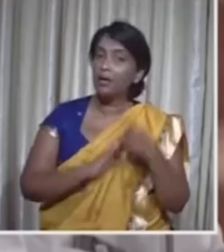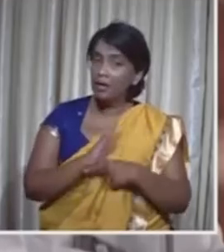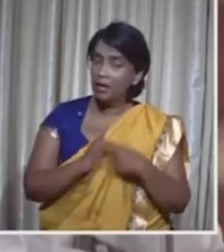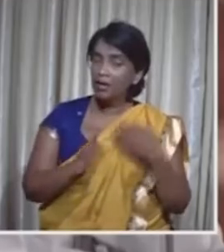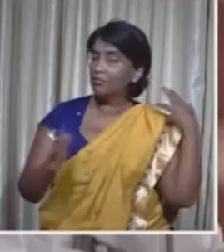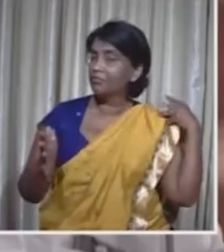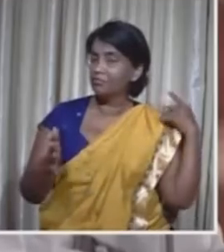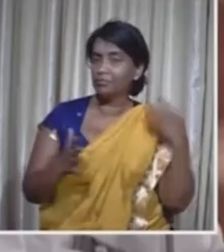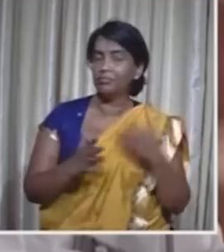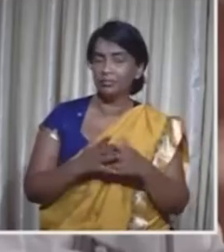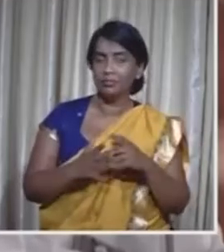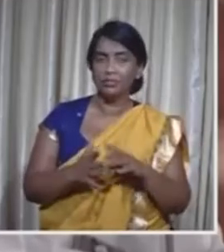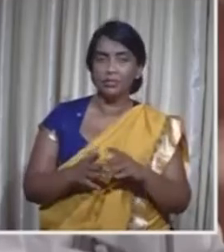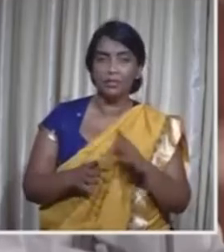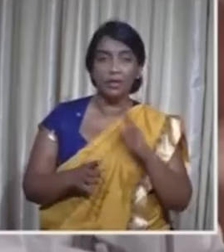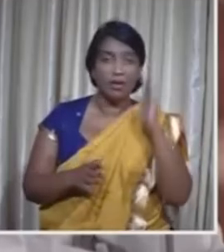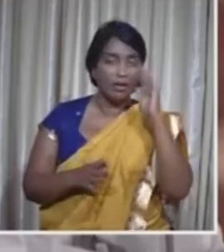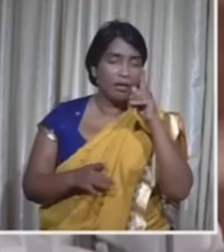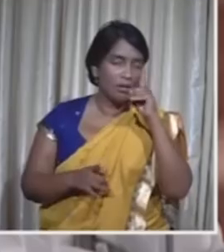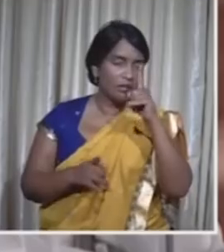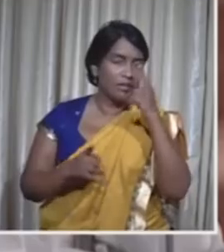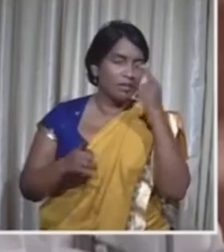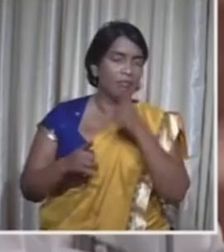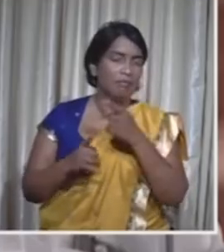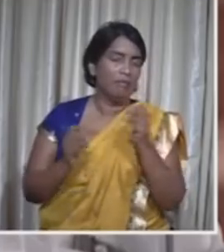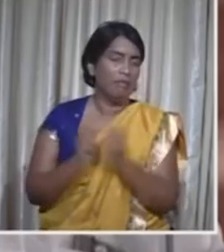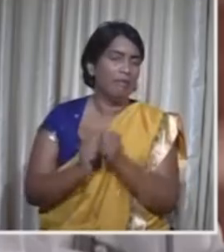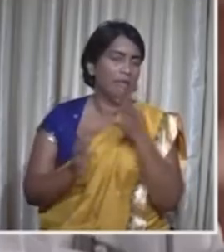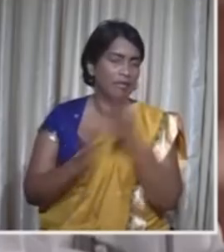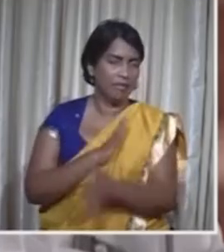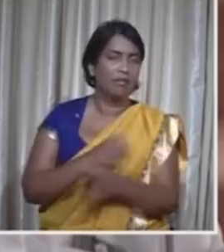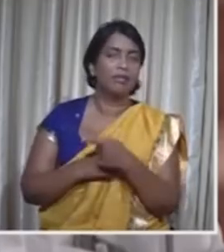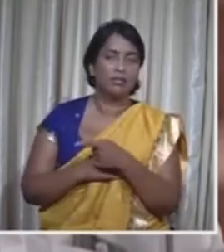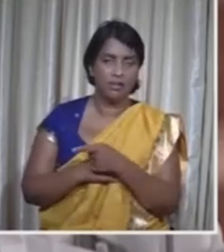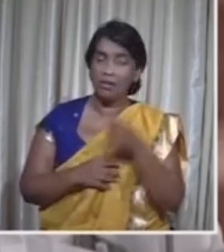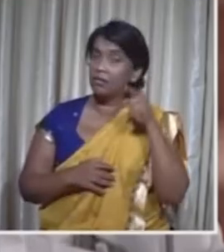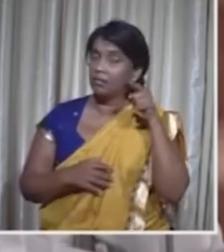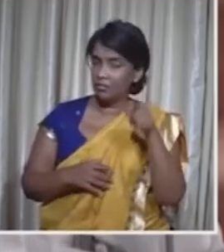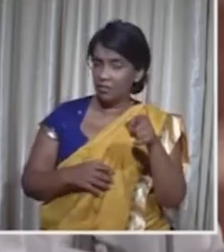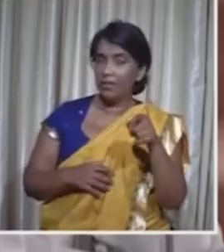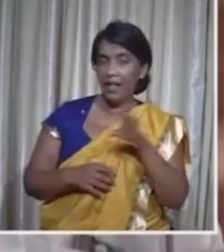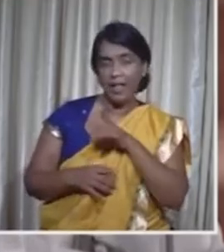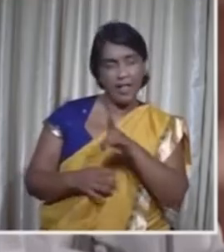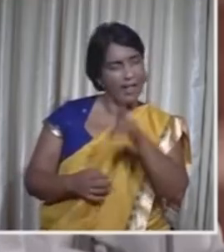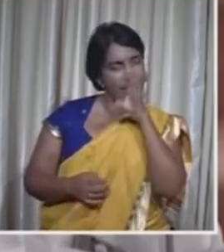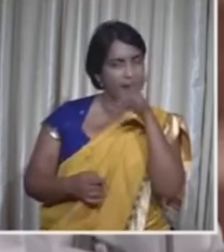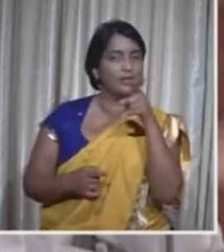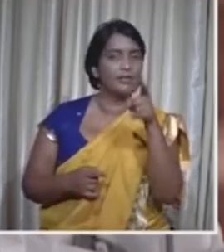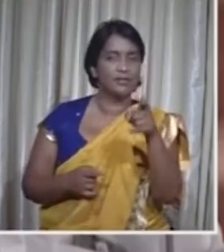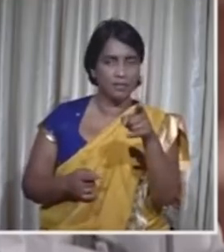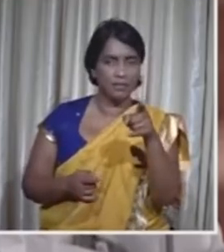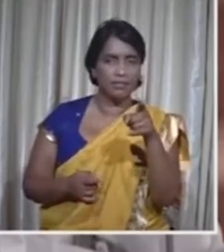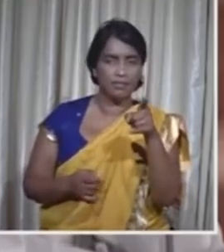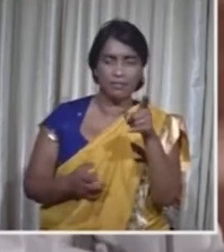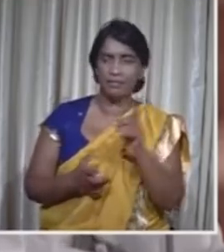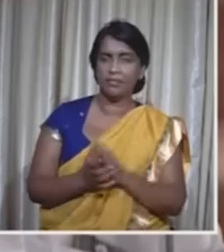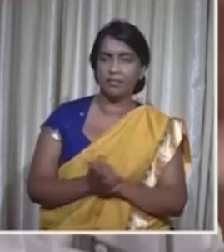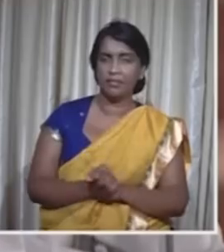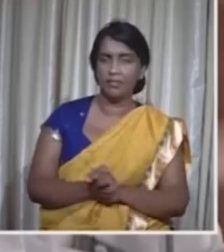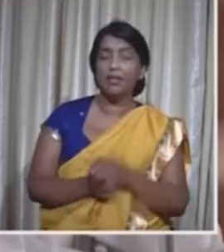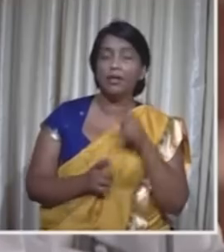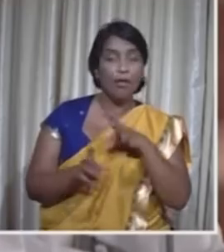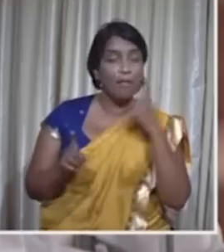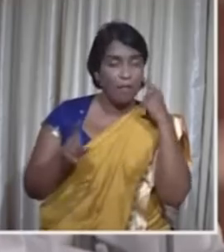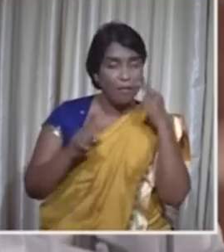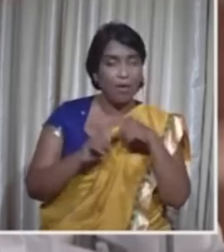ஆகவே இந்த நாட்டுக்கு இது ஒரு வெட்கமானது. நீங்கள் வெட்கப்பட வேண்டும். இவ்வாறு நடந்து கொண்டதற்காக இந்த நாட்டினுடைய மக்கள் வெட்கப்பட வேண்டும். நாட்டு இந்த